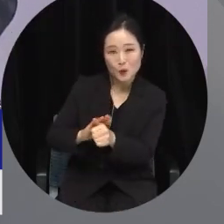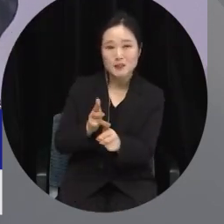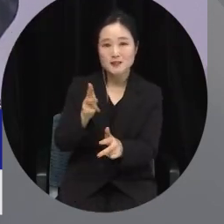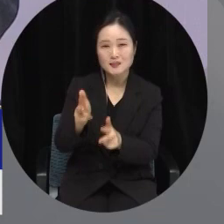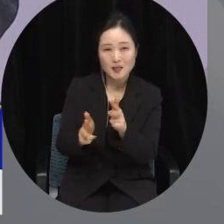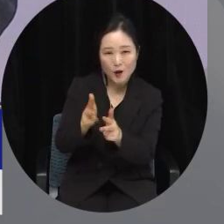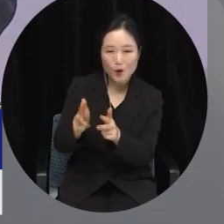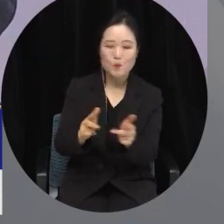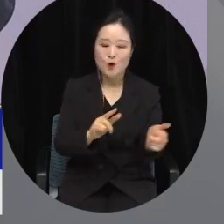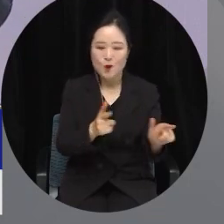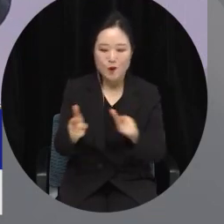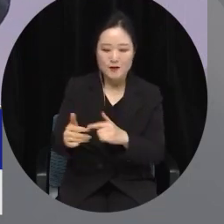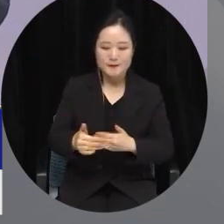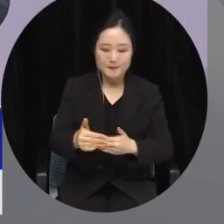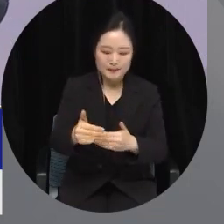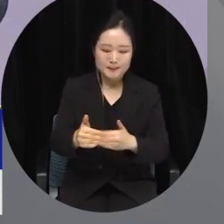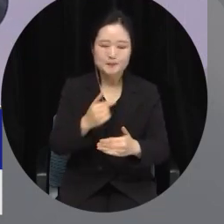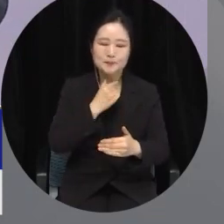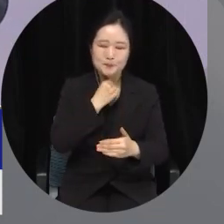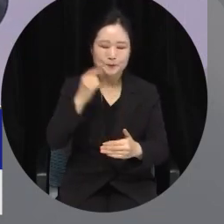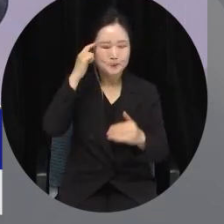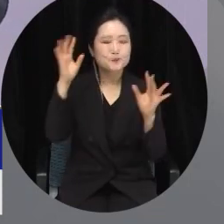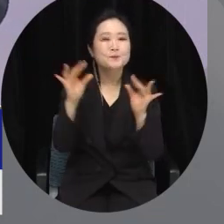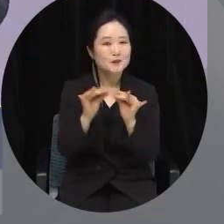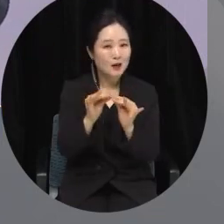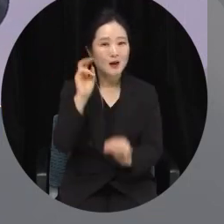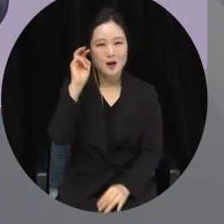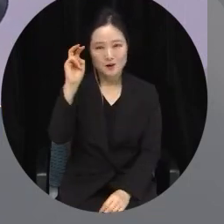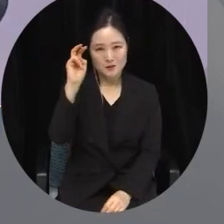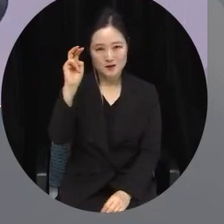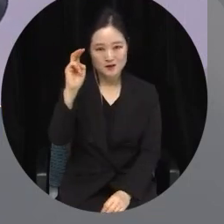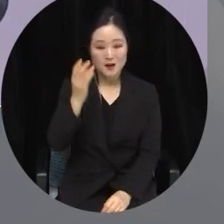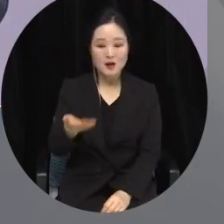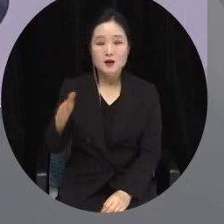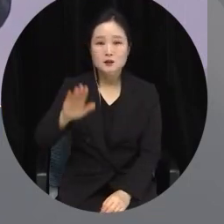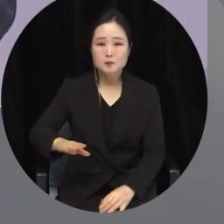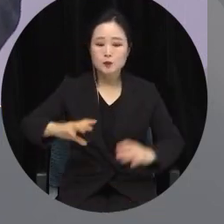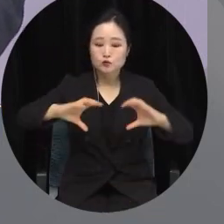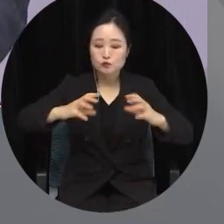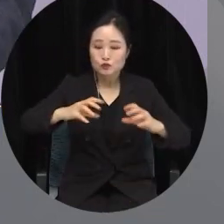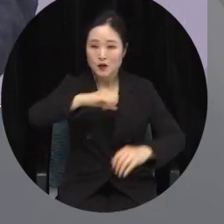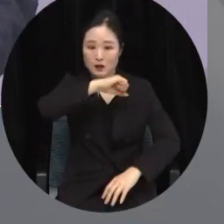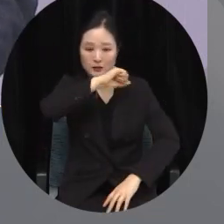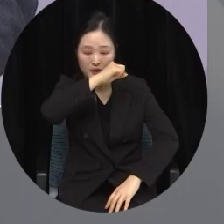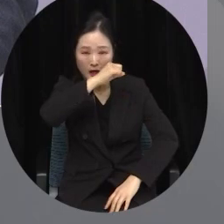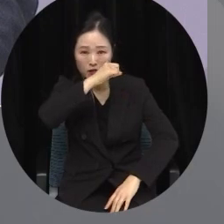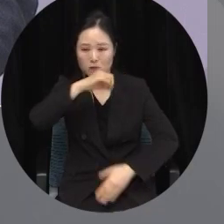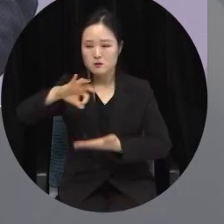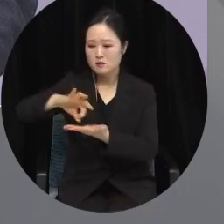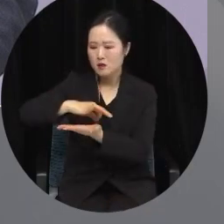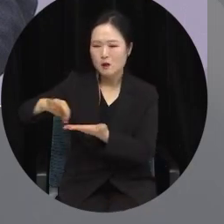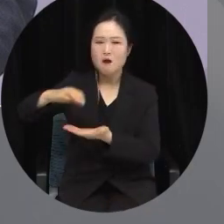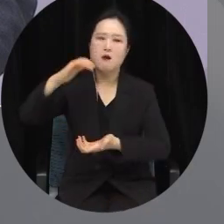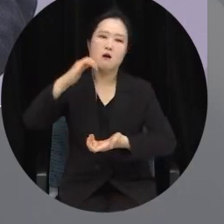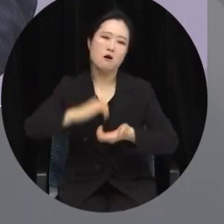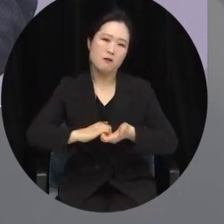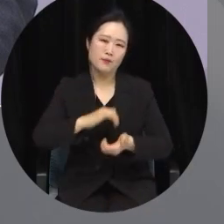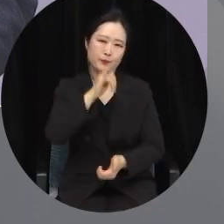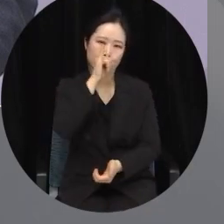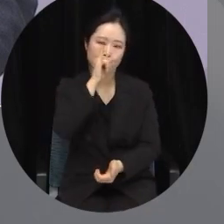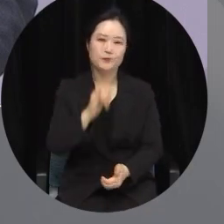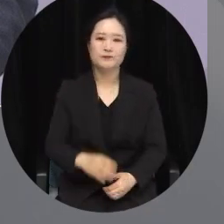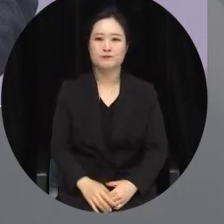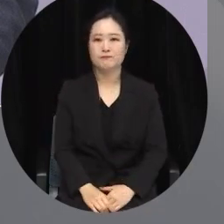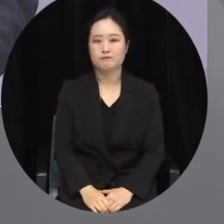많이 펼치고 싶은 마음은 동일할 겁니다. 하지만 국가 예산과 재정이라는 것은 한정되어 있는 게 사실